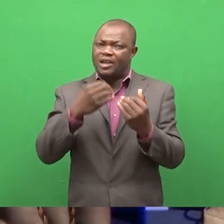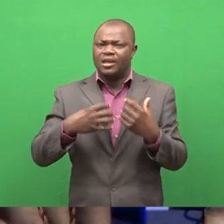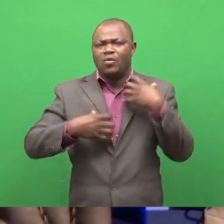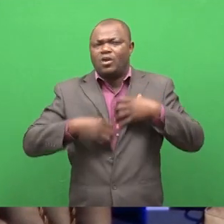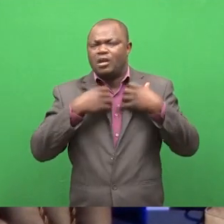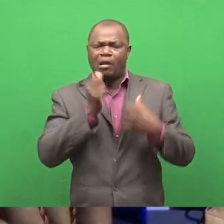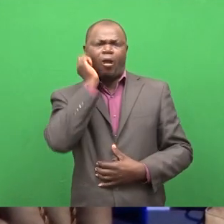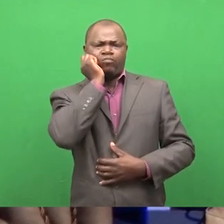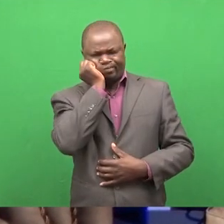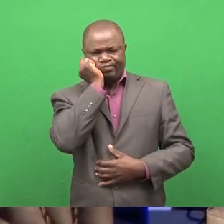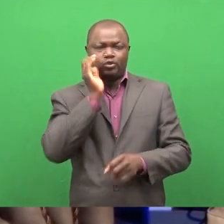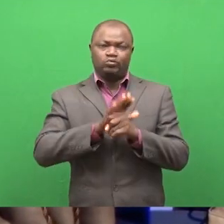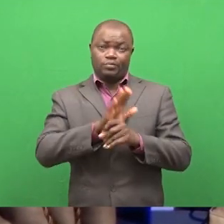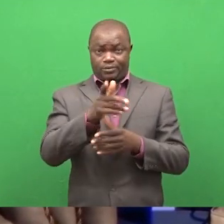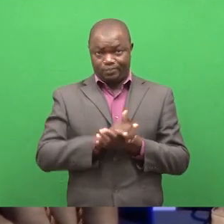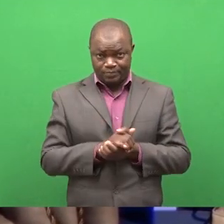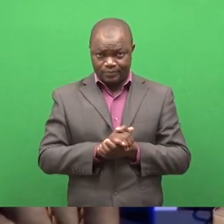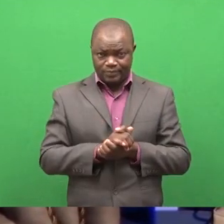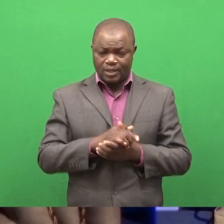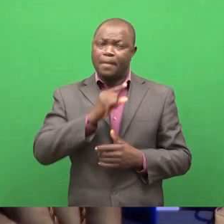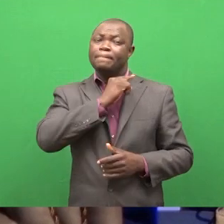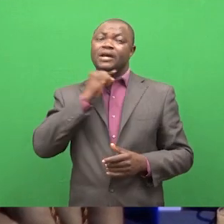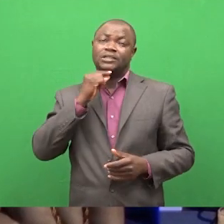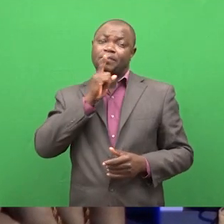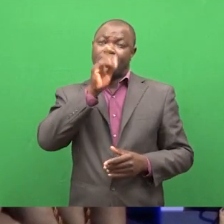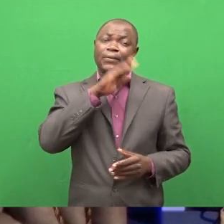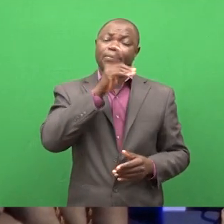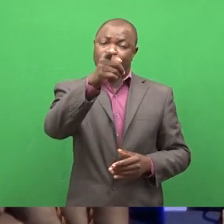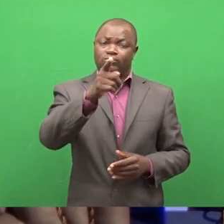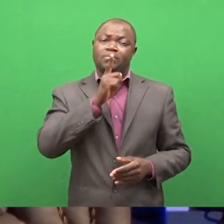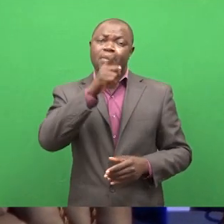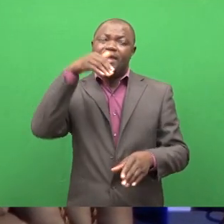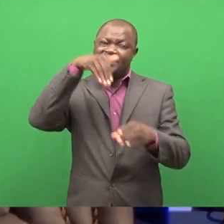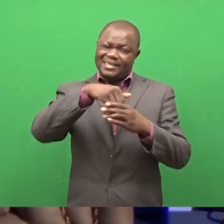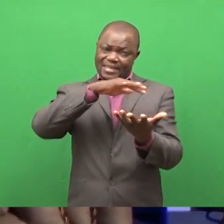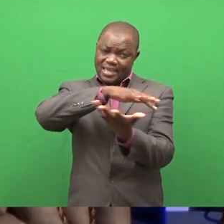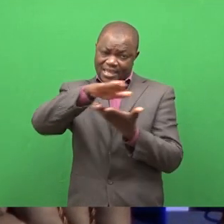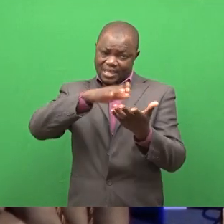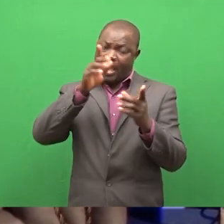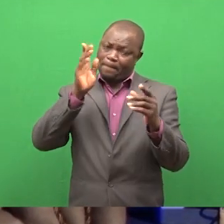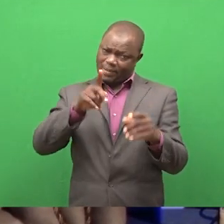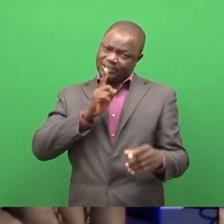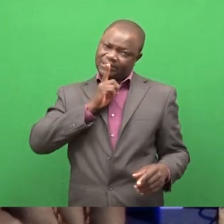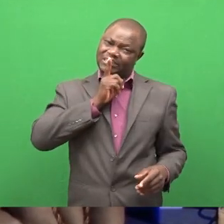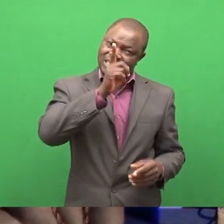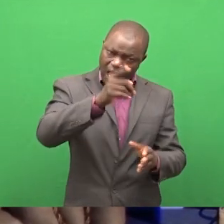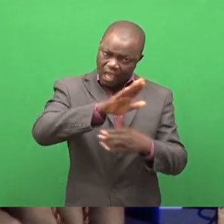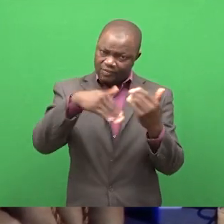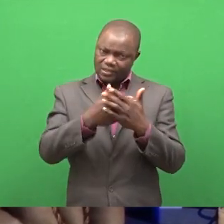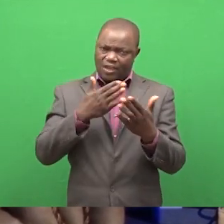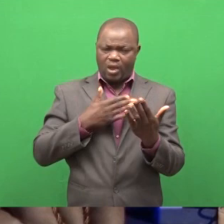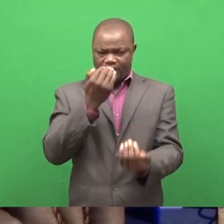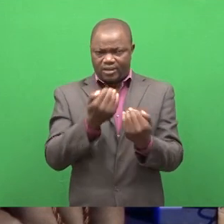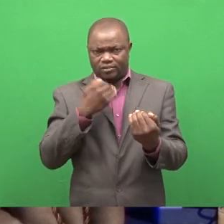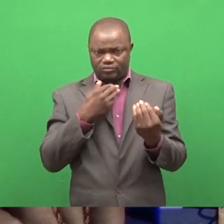ndaisingoreva. Mufundisi vataura zvakanaka. Vakati ikoko kwatinowadzana ikoko ngatipinze inyaya idzodzo kuti tiyarutse